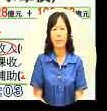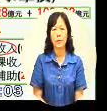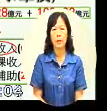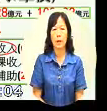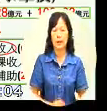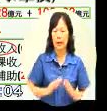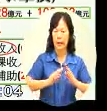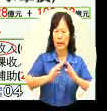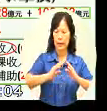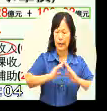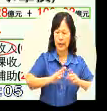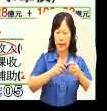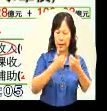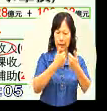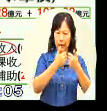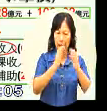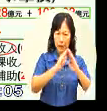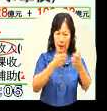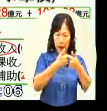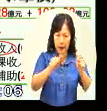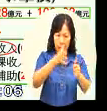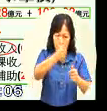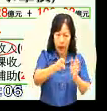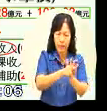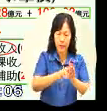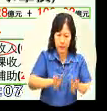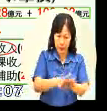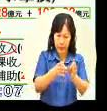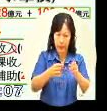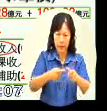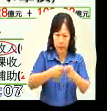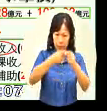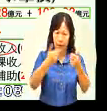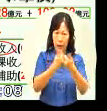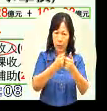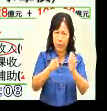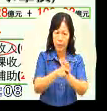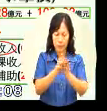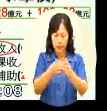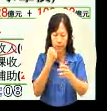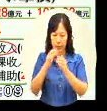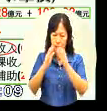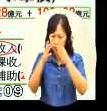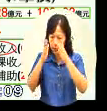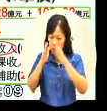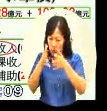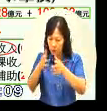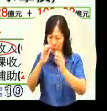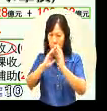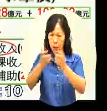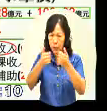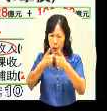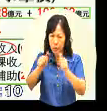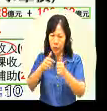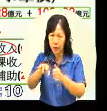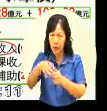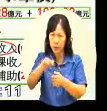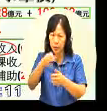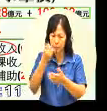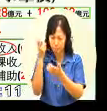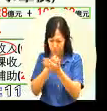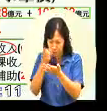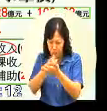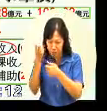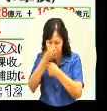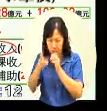康议长呢开议的第一天就说议会预算呢要严格审查。那税入的部分呢，我也